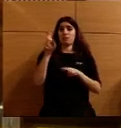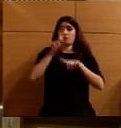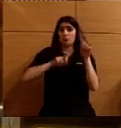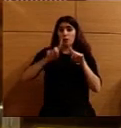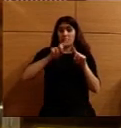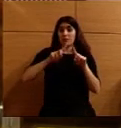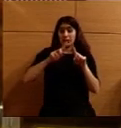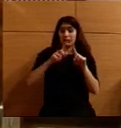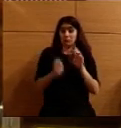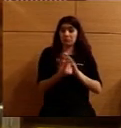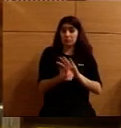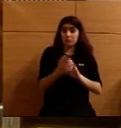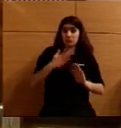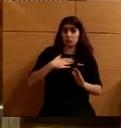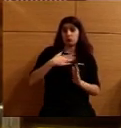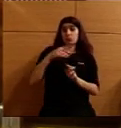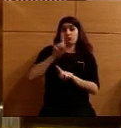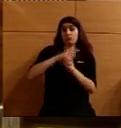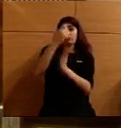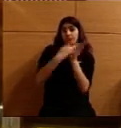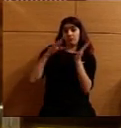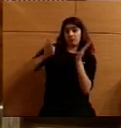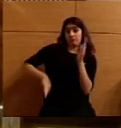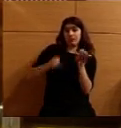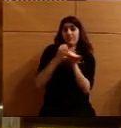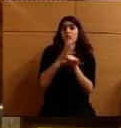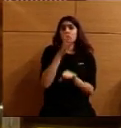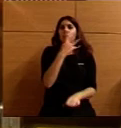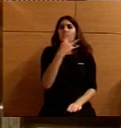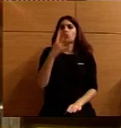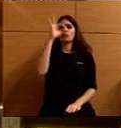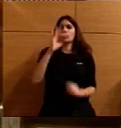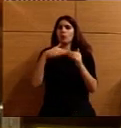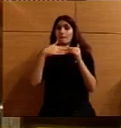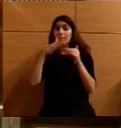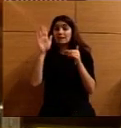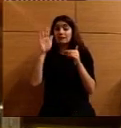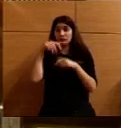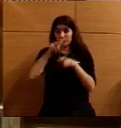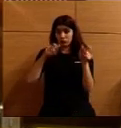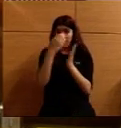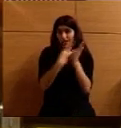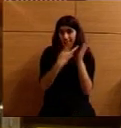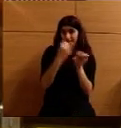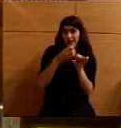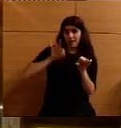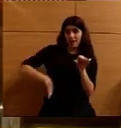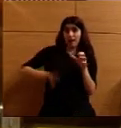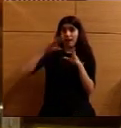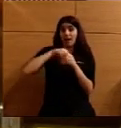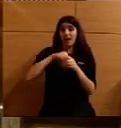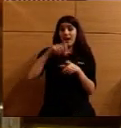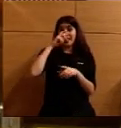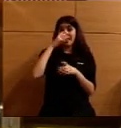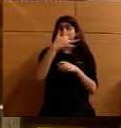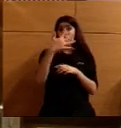que se suscitaven en la nostra plantilla, i és que més del 44% de les persones que treballen a la Diputació tenen més